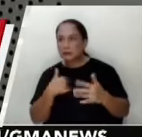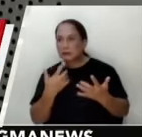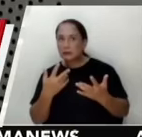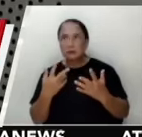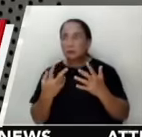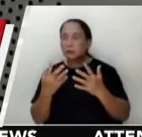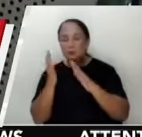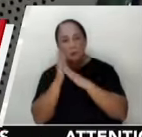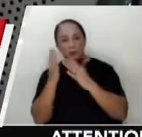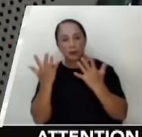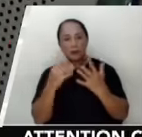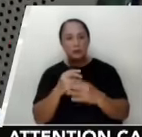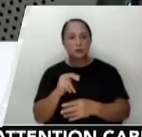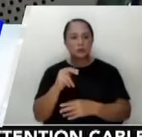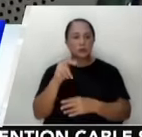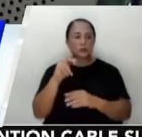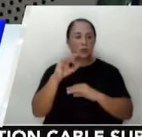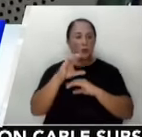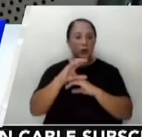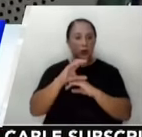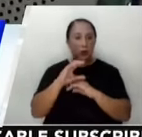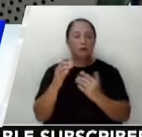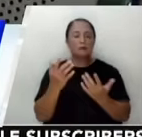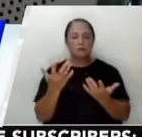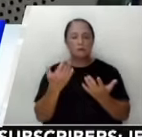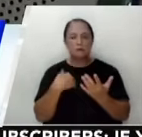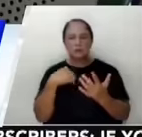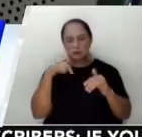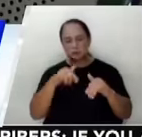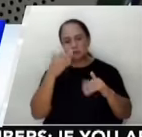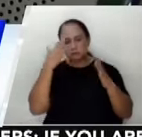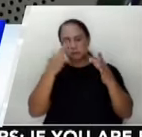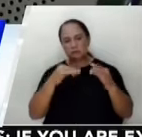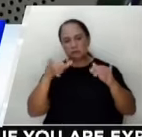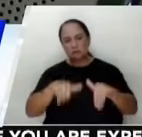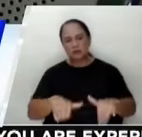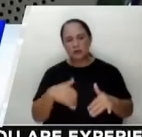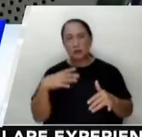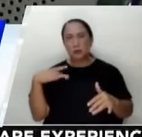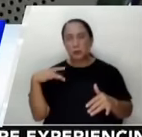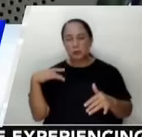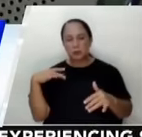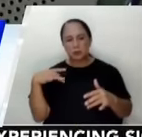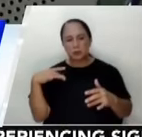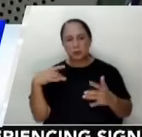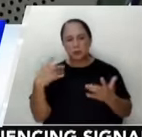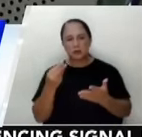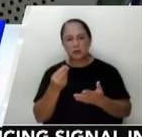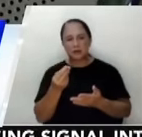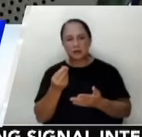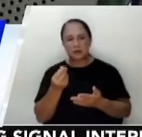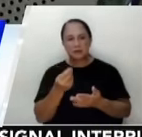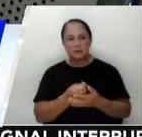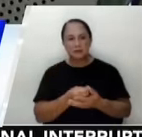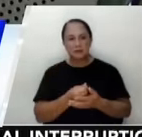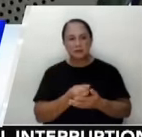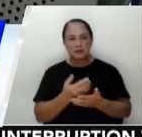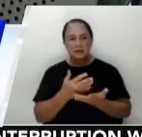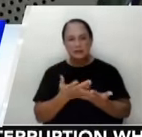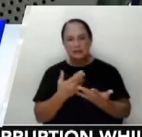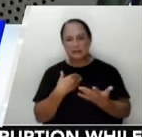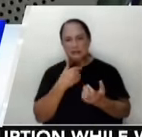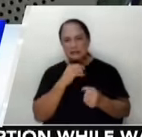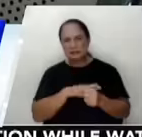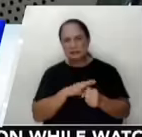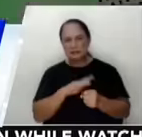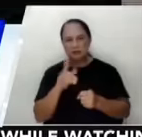North Caloocan. Dito na lang kami nagstay kasi yung pera namin, sakto, pampasahe pa